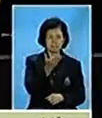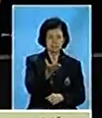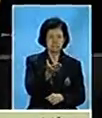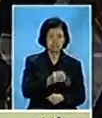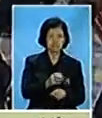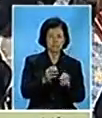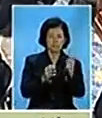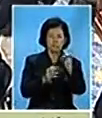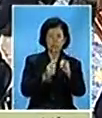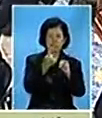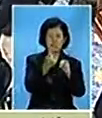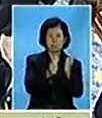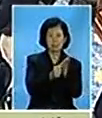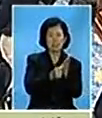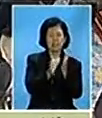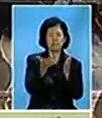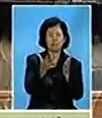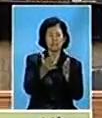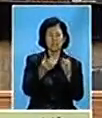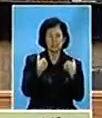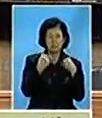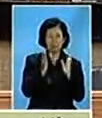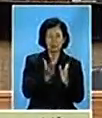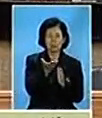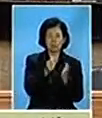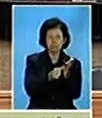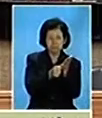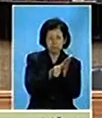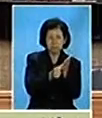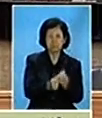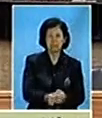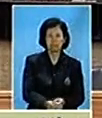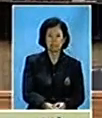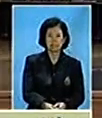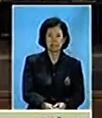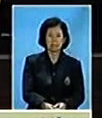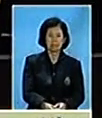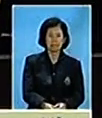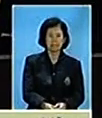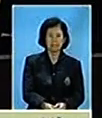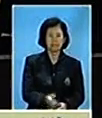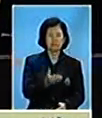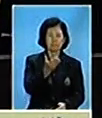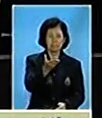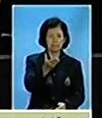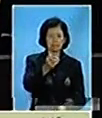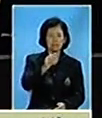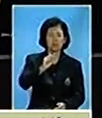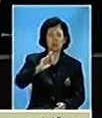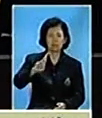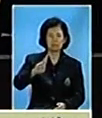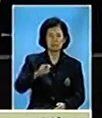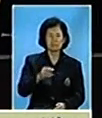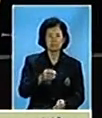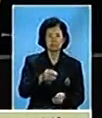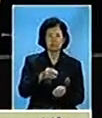มาตราหนึ่งไม่มีการแก้ไขมีผู้สงวนคำแปรยติ ครับเช่นเดียวนะครับท่านอนุรักษ์เมื่อกี้ได้แสดงเห